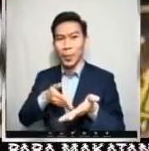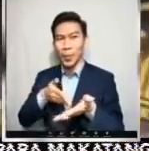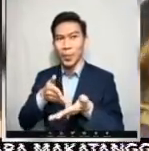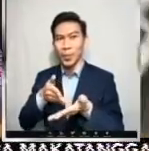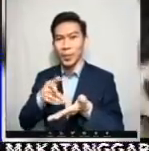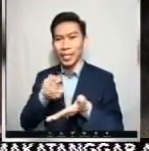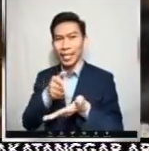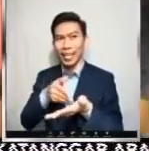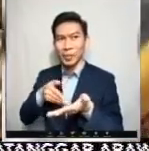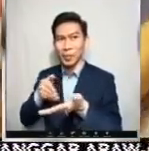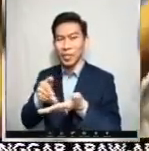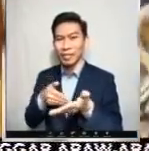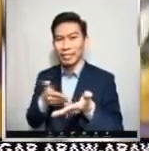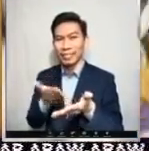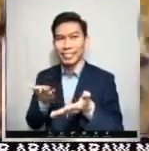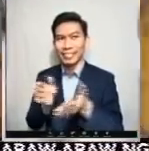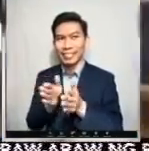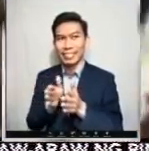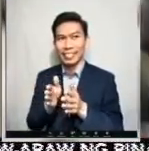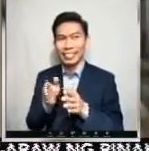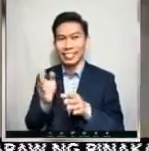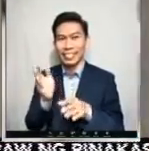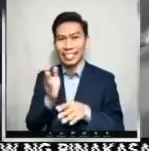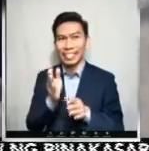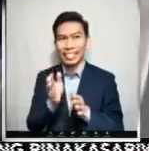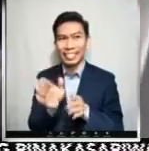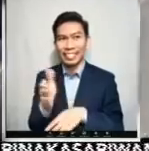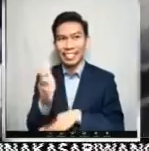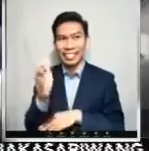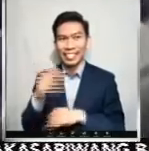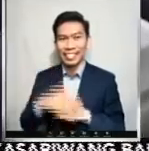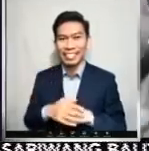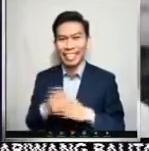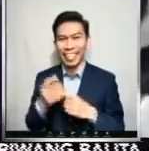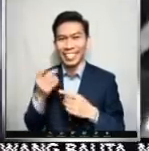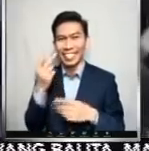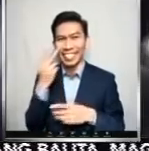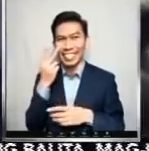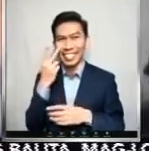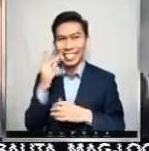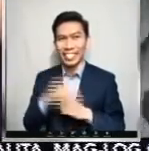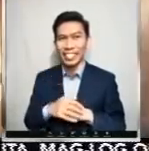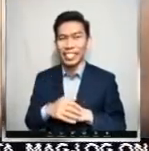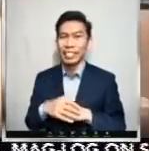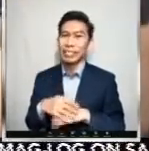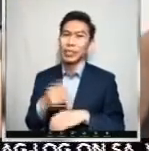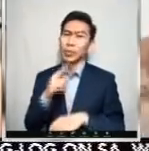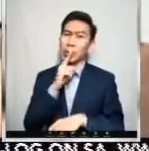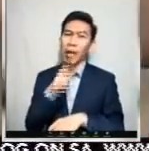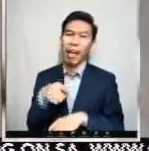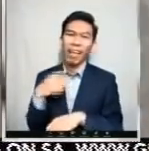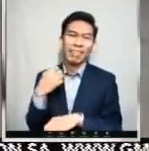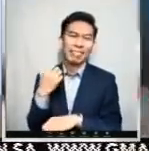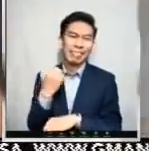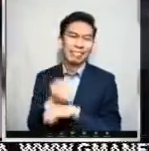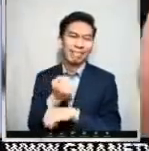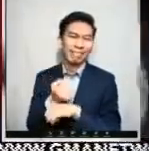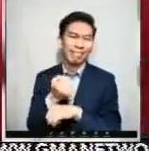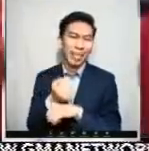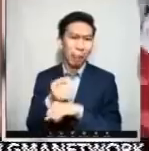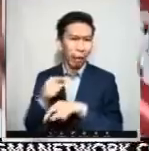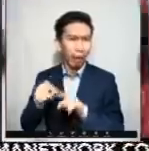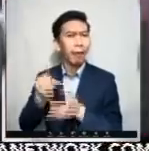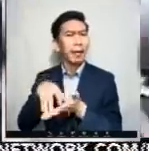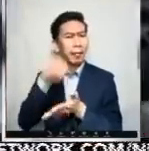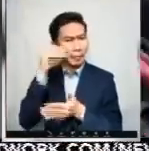Palpak yan, manuwala. Yan po, durog-durog yan. Ay, sorry. Hindi naman ganun kadali, pero madaling aralin. Nakaka-proud.